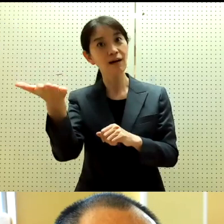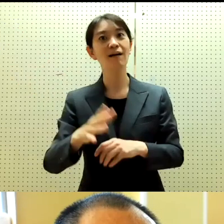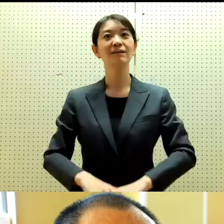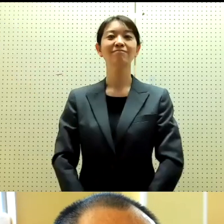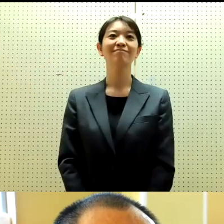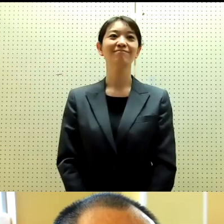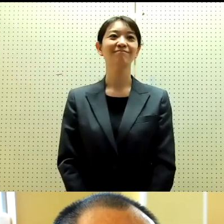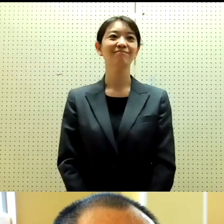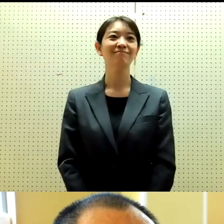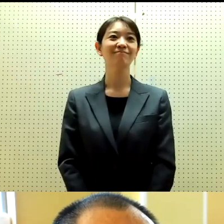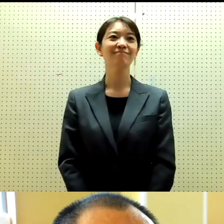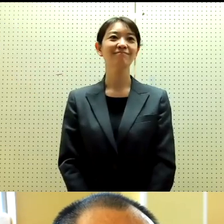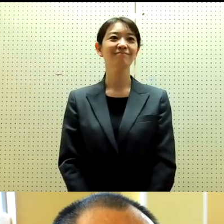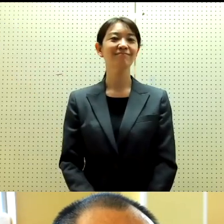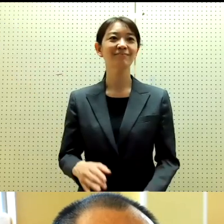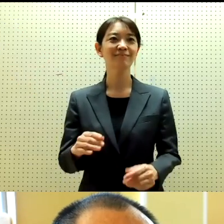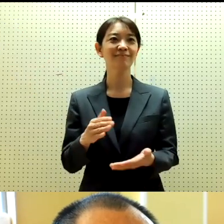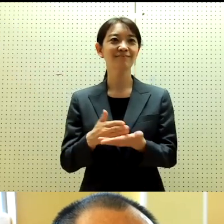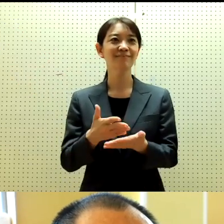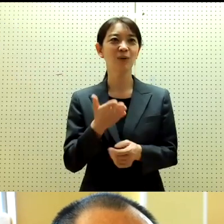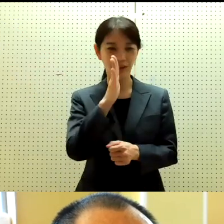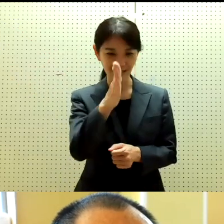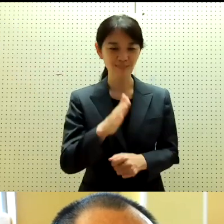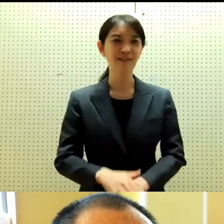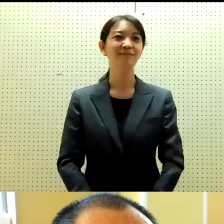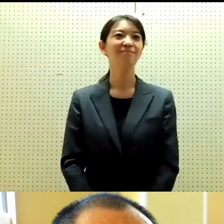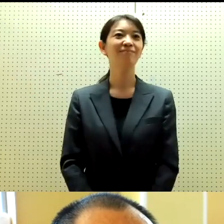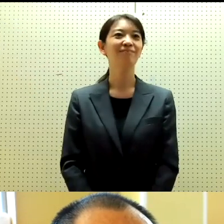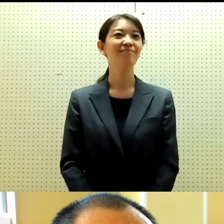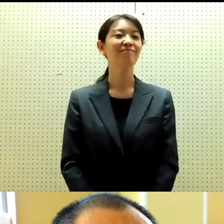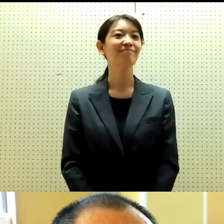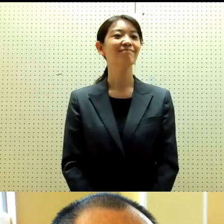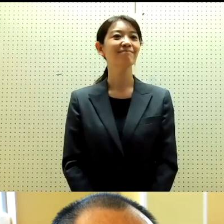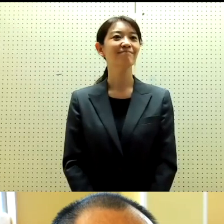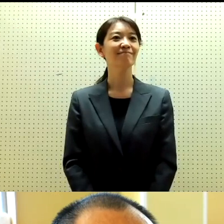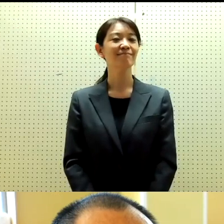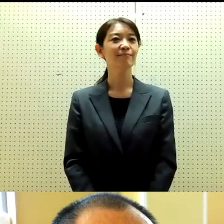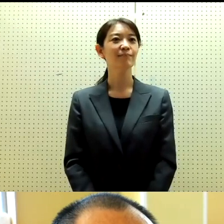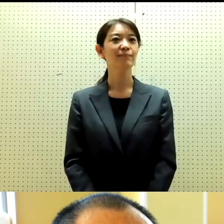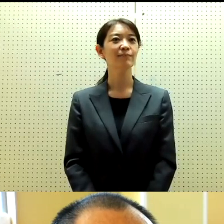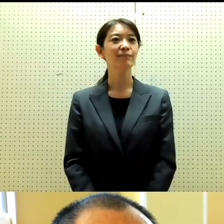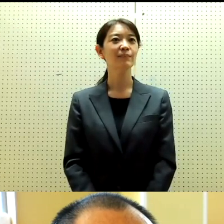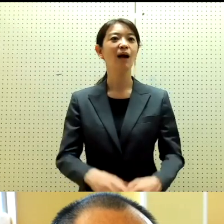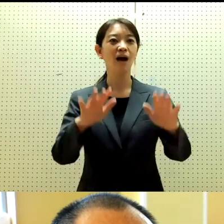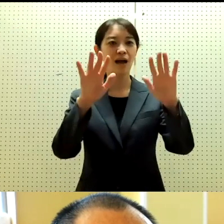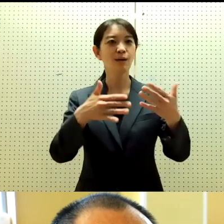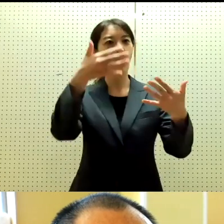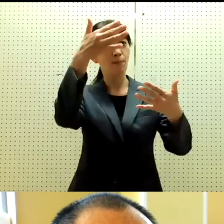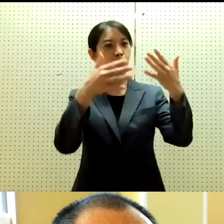ょっとお話しいただければと思います。 ありがとうございます。動画を拝見しま